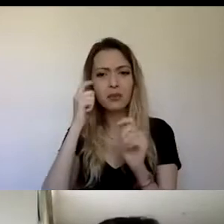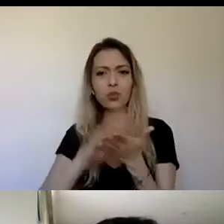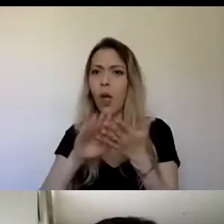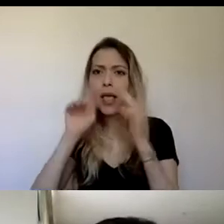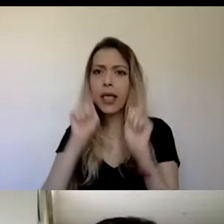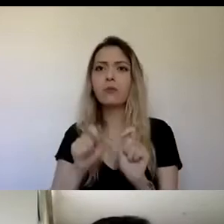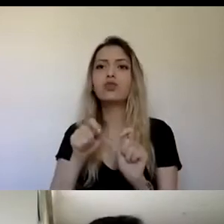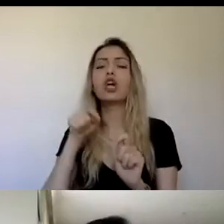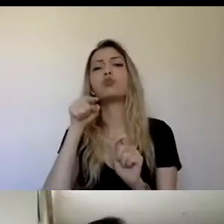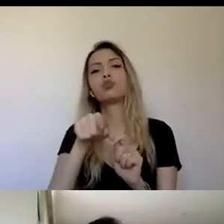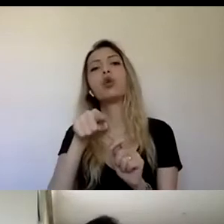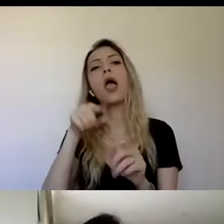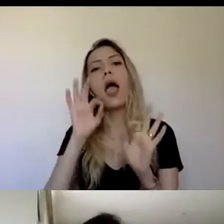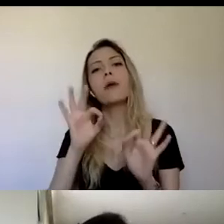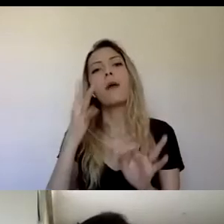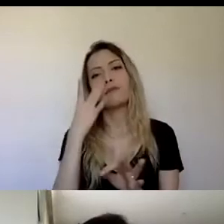araçlar oluyor.